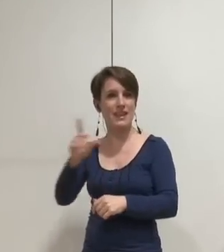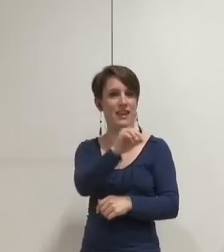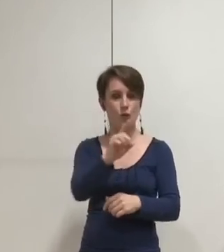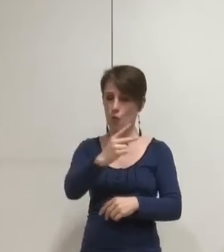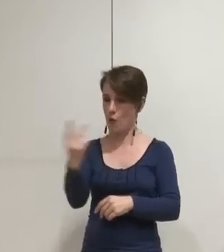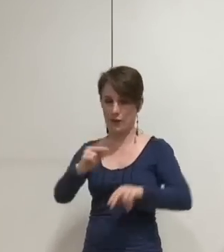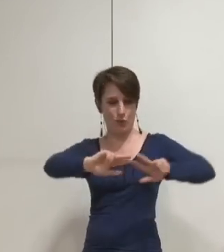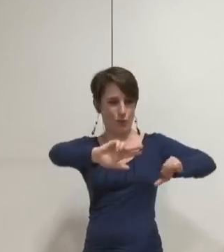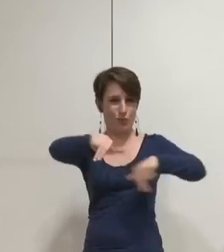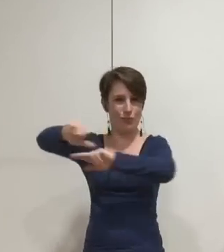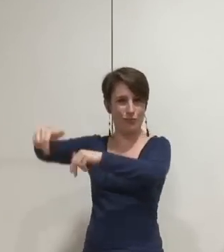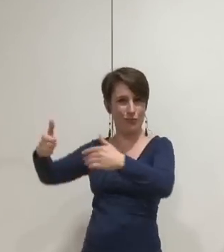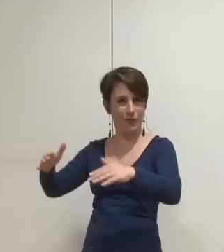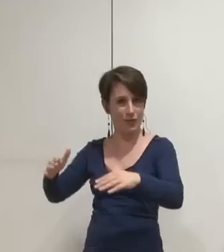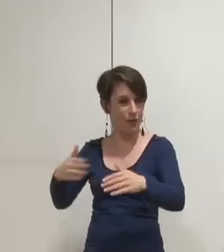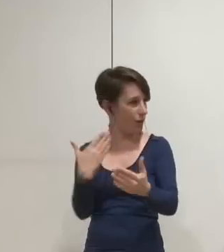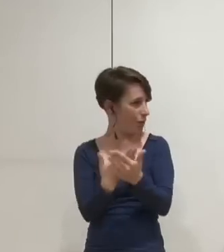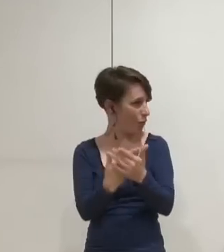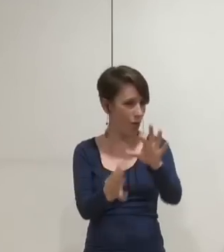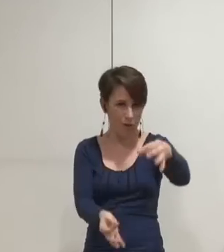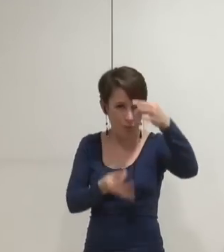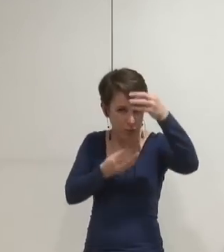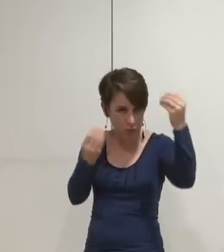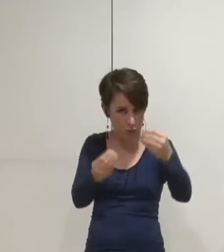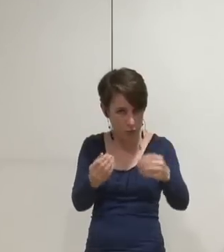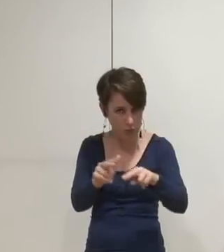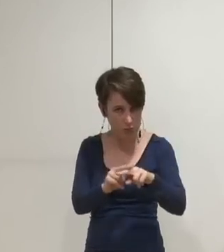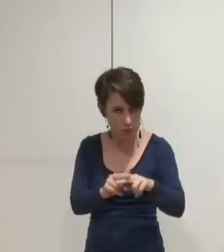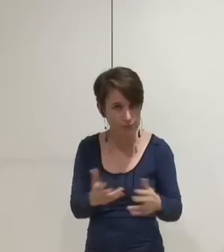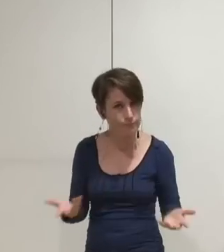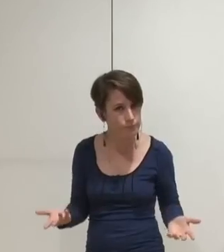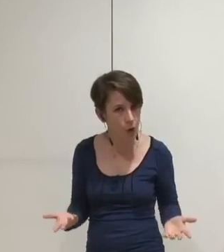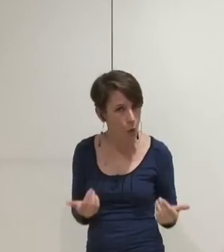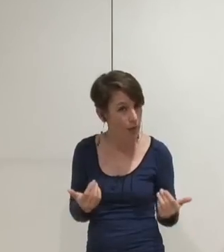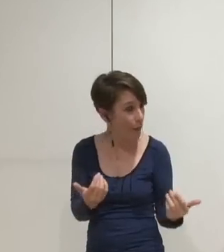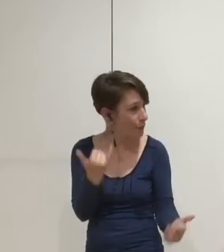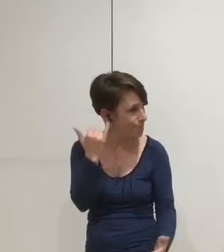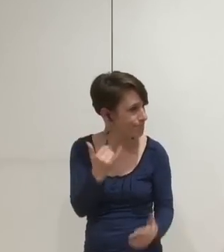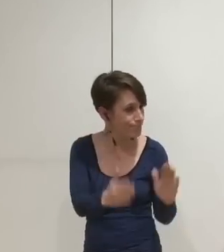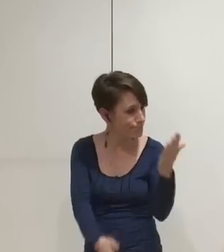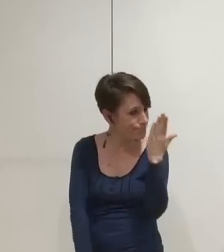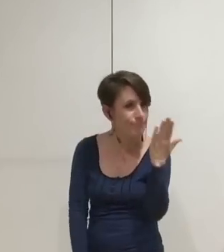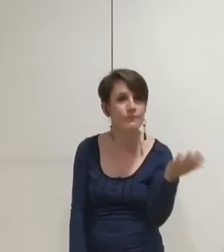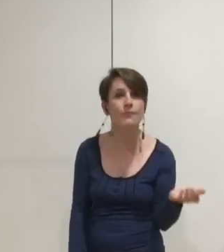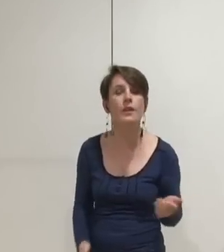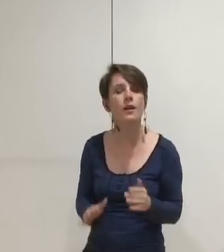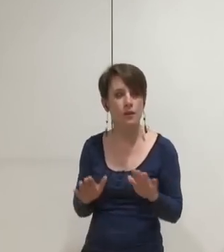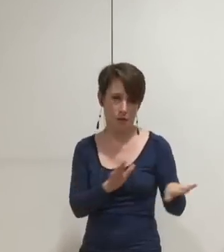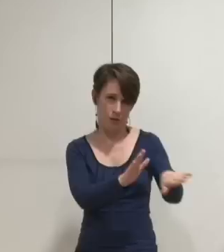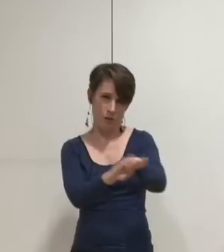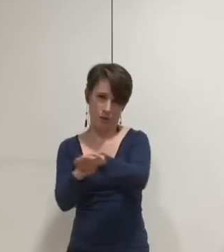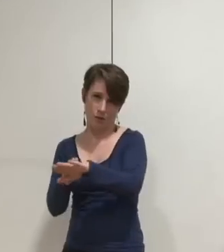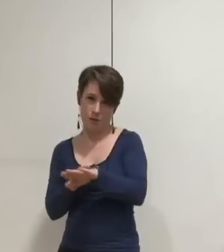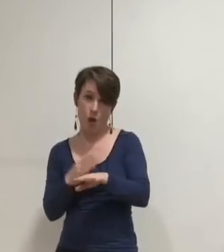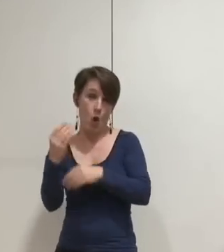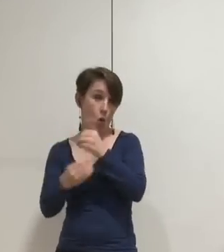attendons toujours le document qui la teste reconnaissez au moins une chose le monde du spectacle est un milieu qui